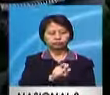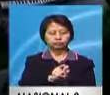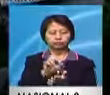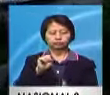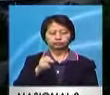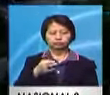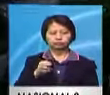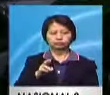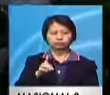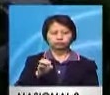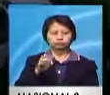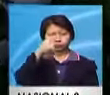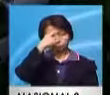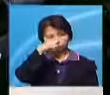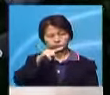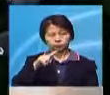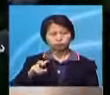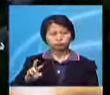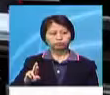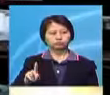Hashim, RTM.